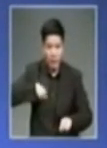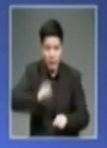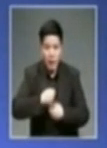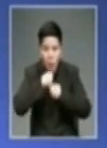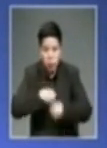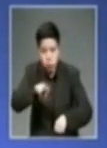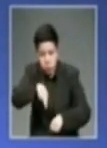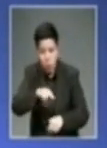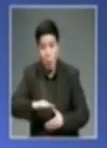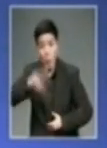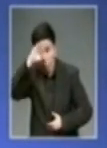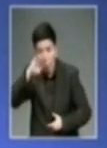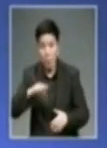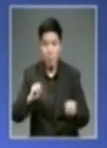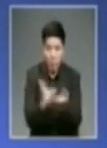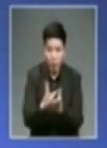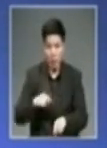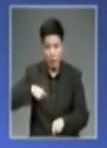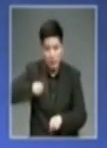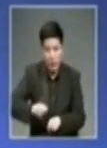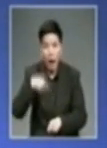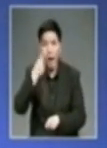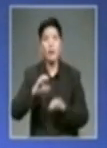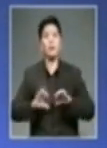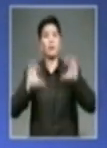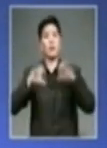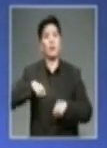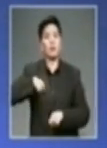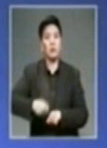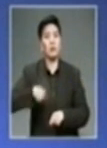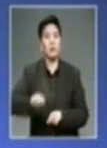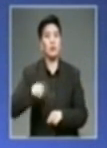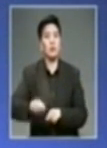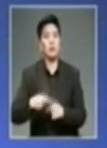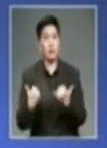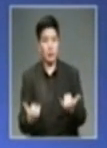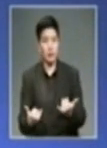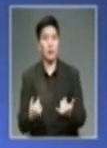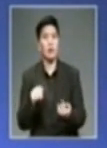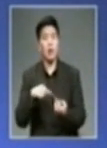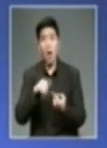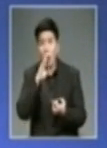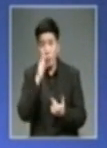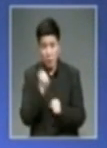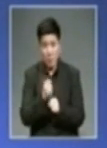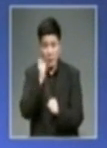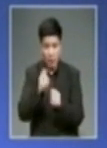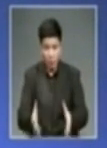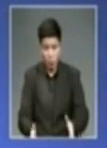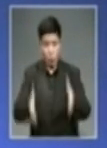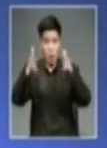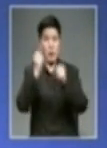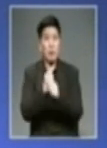ายเพื่อการเยียวยาช่วยเหลือผู้ประสบภัยพิบัติที่คาดการล่วงหน้าไม่ได้นะครับการลงทุนก่อสร้างการทำสัญญา